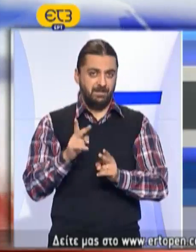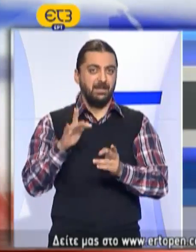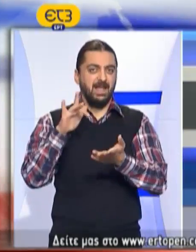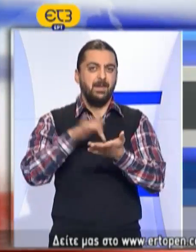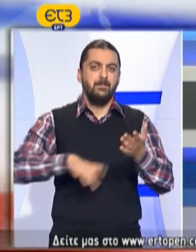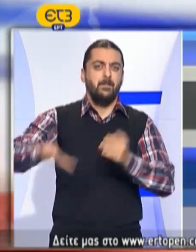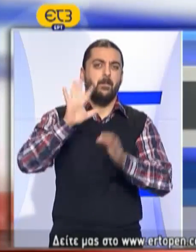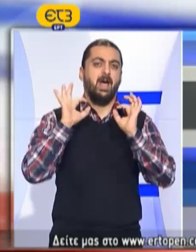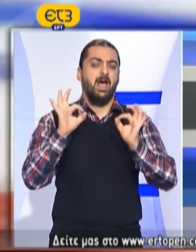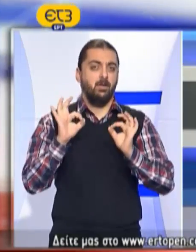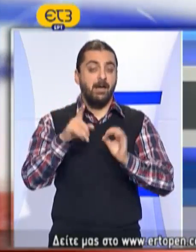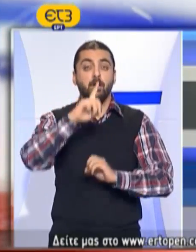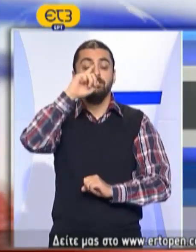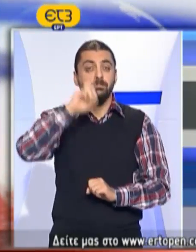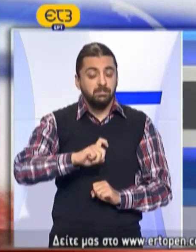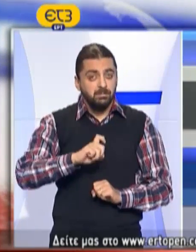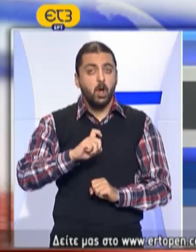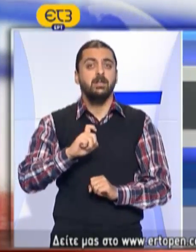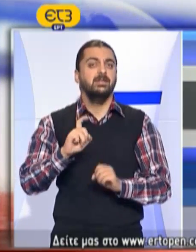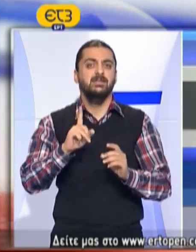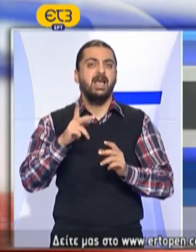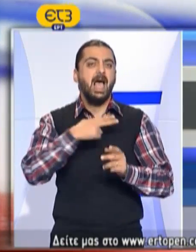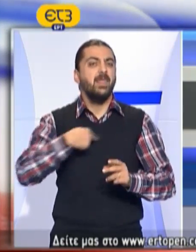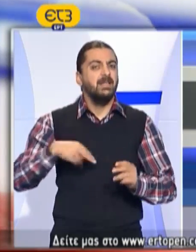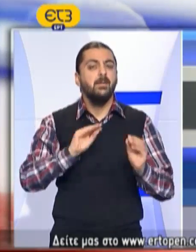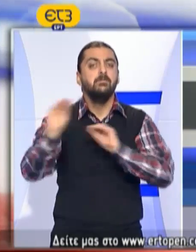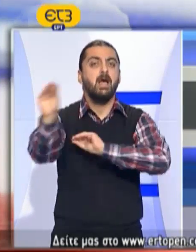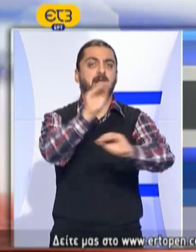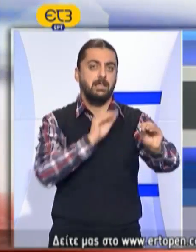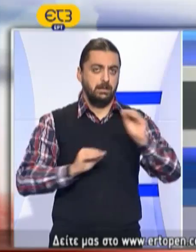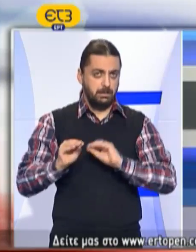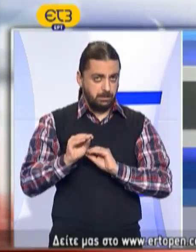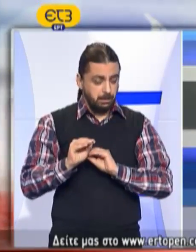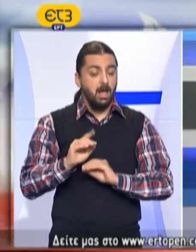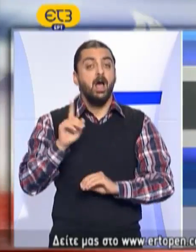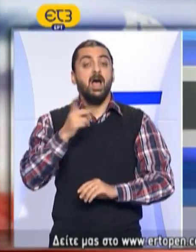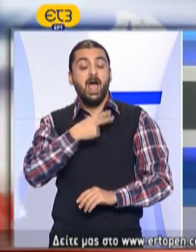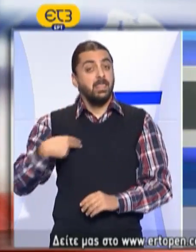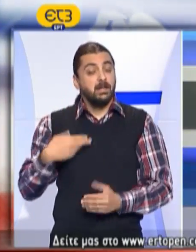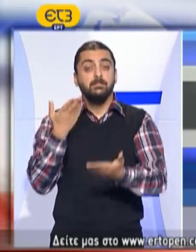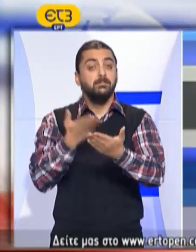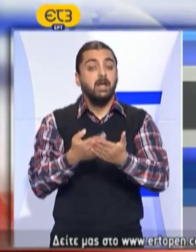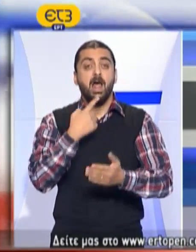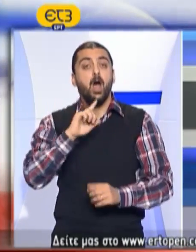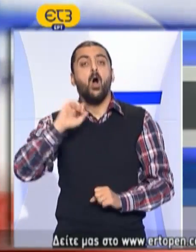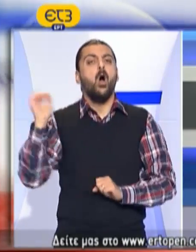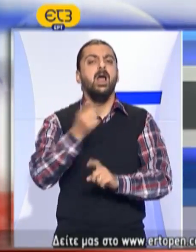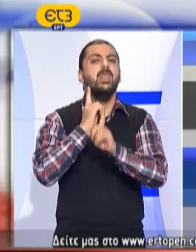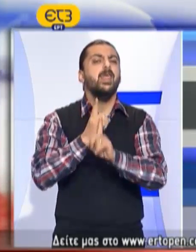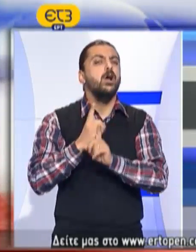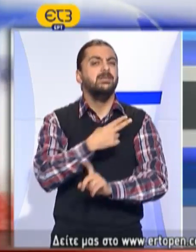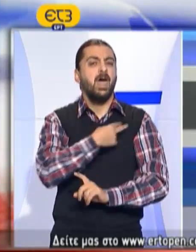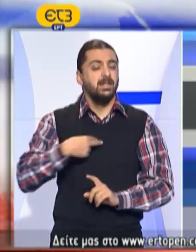θα στις υποχρεωτικές μετακινήσεις των εκπαιδευτικών. Σε ανακοίνωσή τους τονίζουν ότι καλούν τους εκπαιδευτικούς όλων των ειδικοτήτων